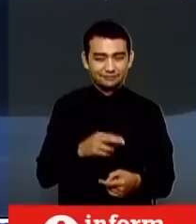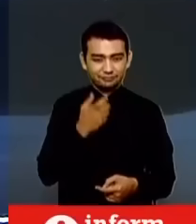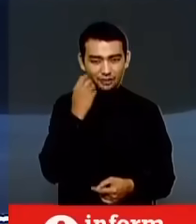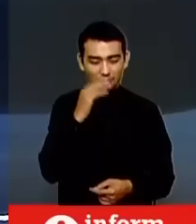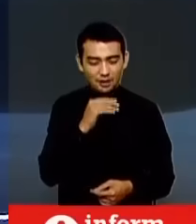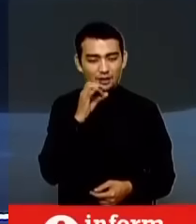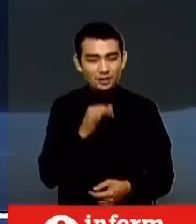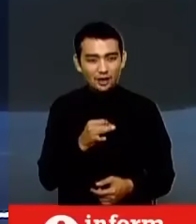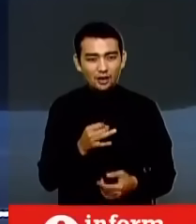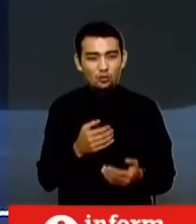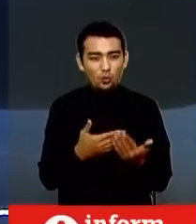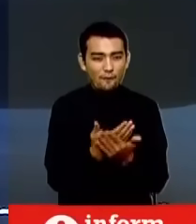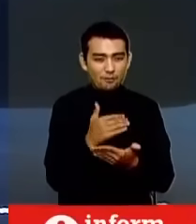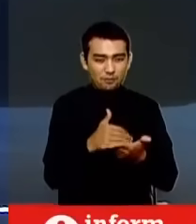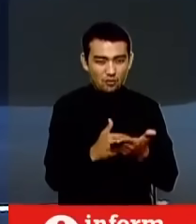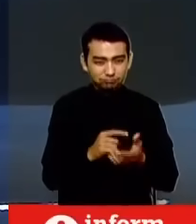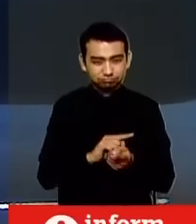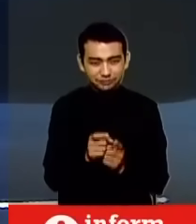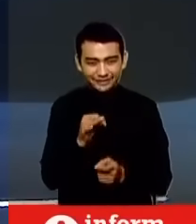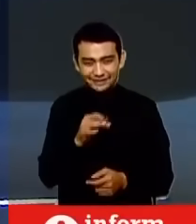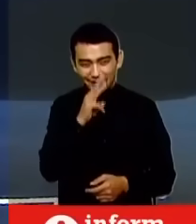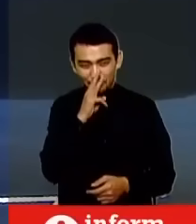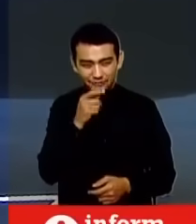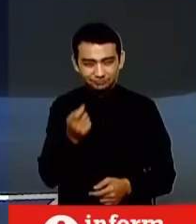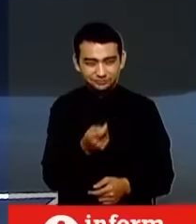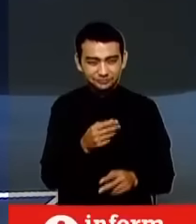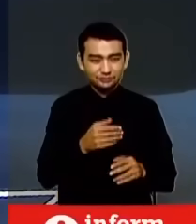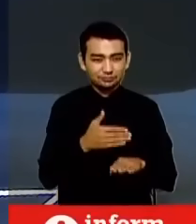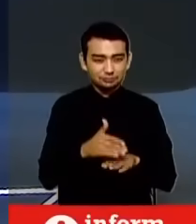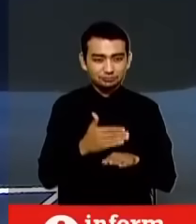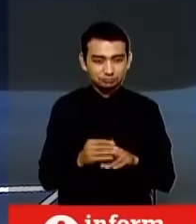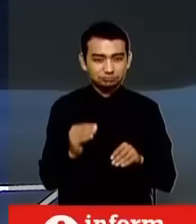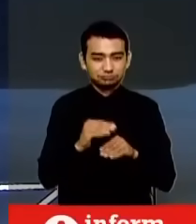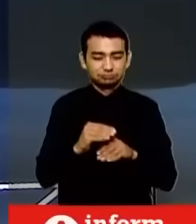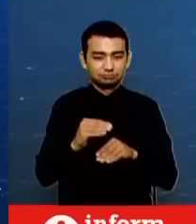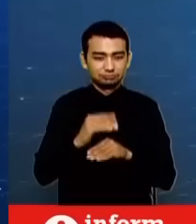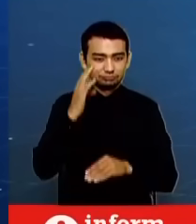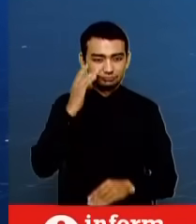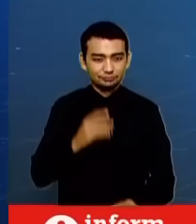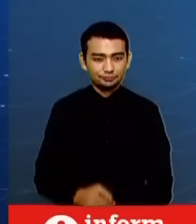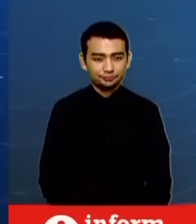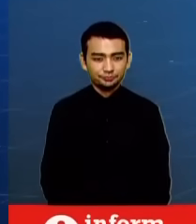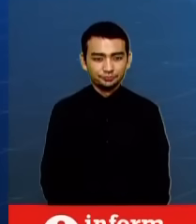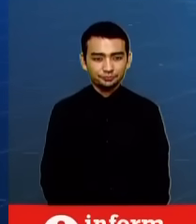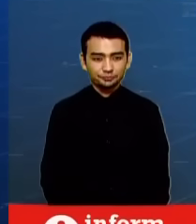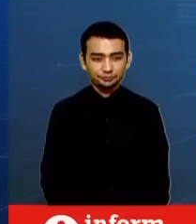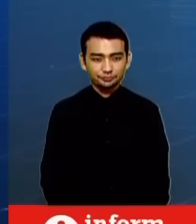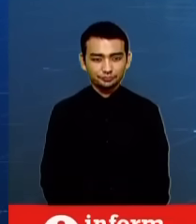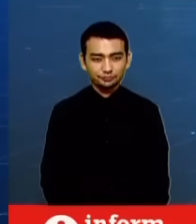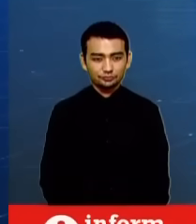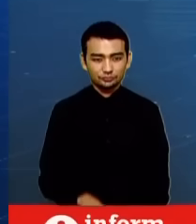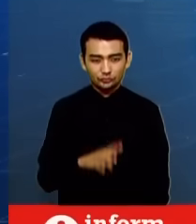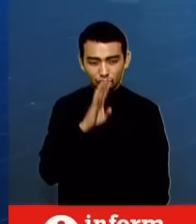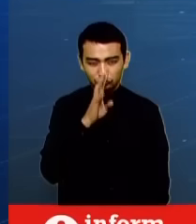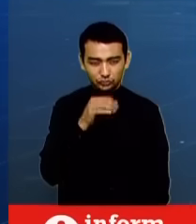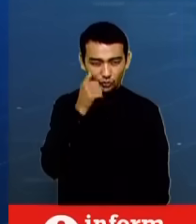Әрі жаңа әдістеме аясында төменгі жалақы мөлшері кезең-кезеңмен ұлғайтылмақ. Небәрі 4-5